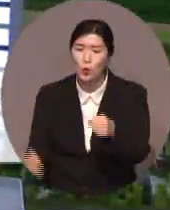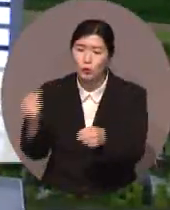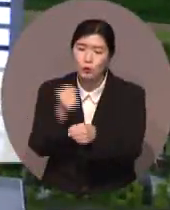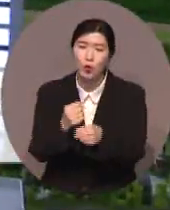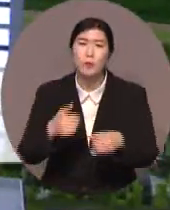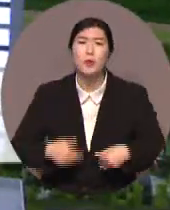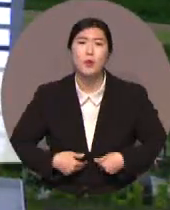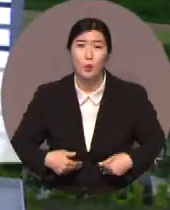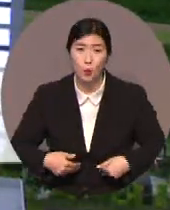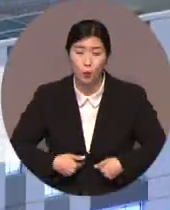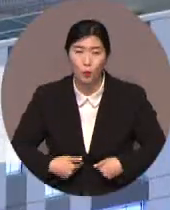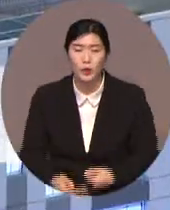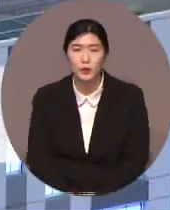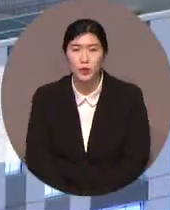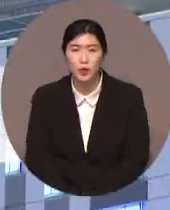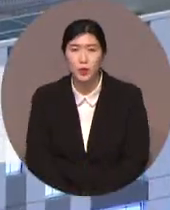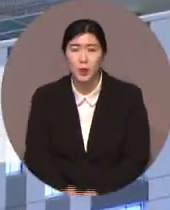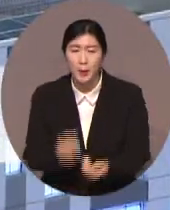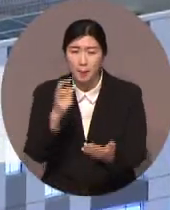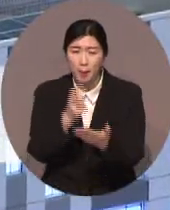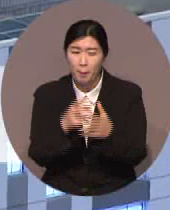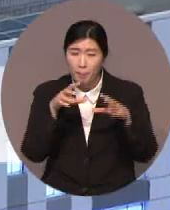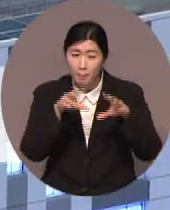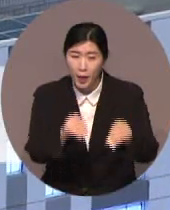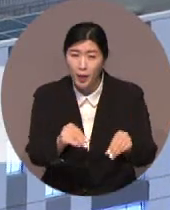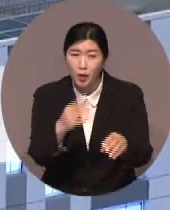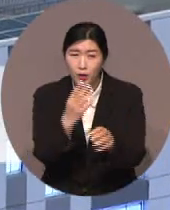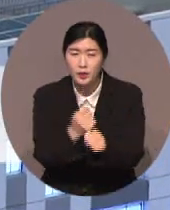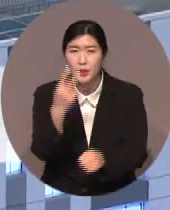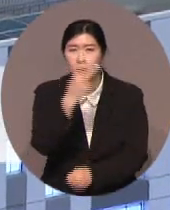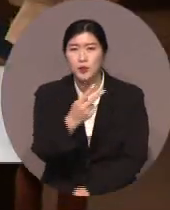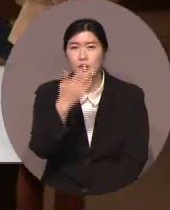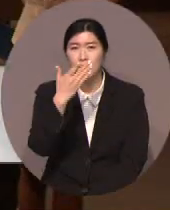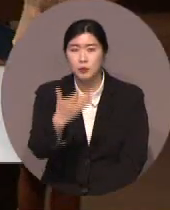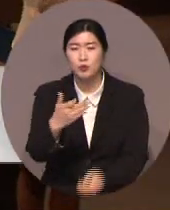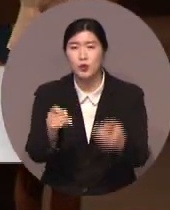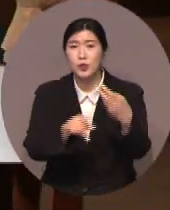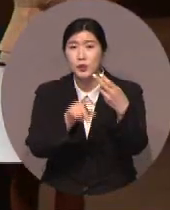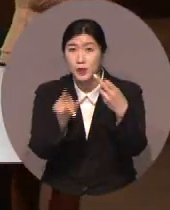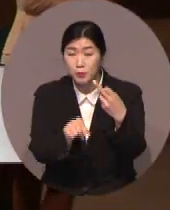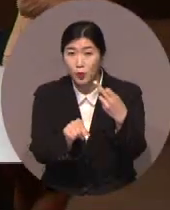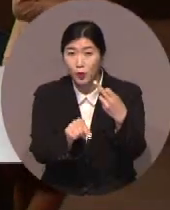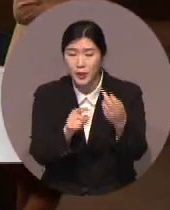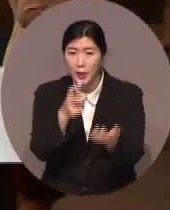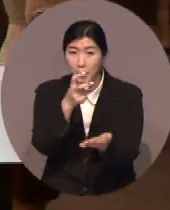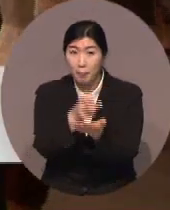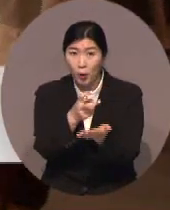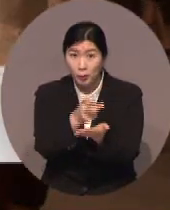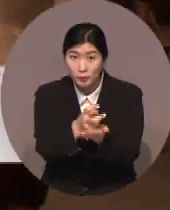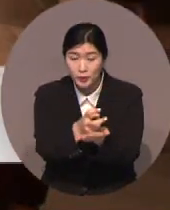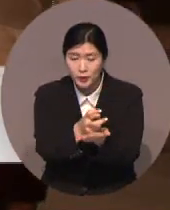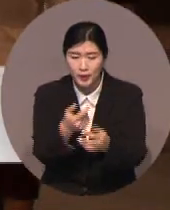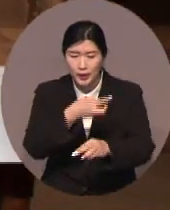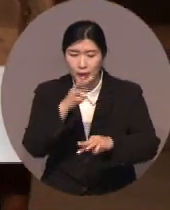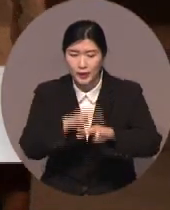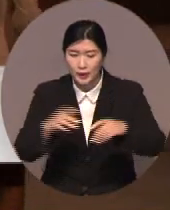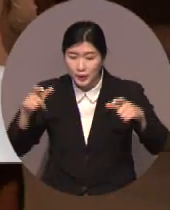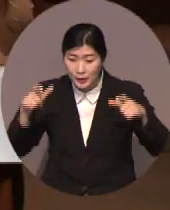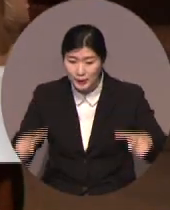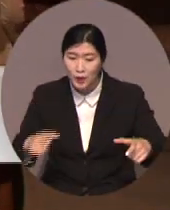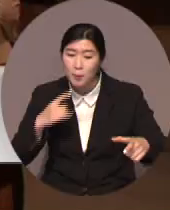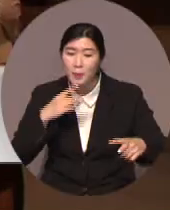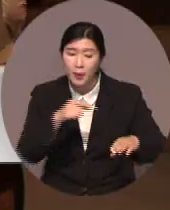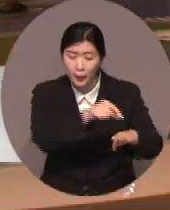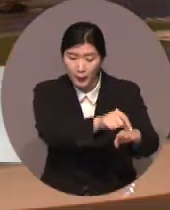필요가 있다며 지난 2019년 12월에 발표된 지방 이전 공공기관 종사자 등에 관한 주택 특별공급